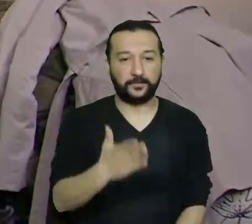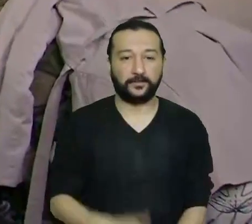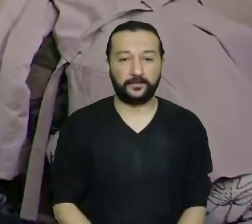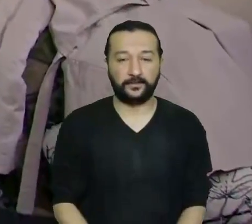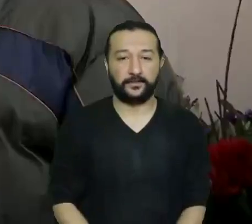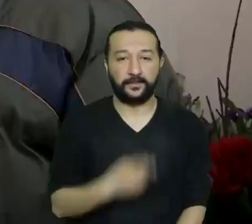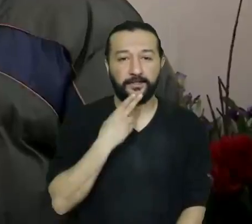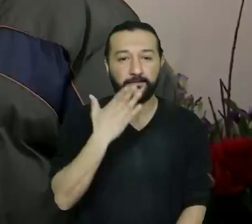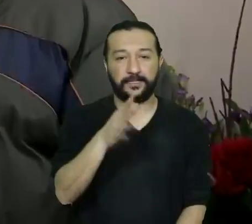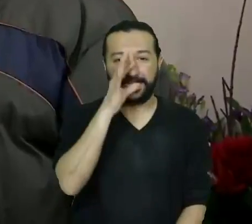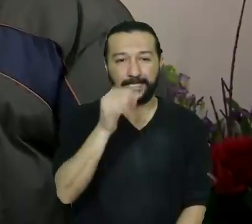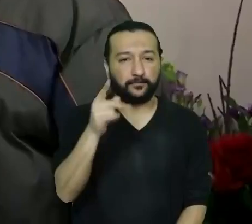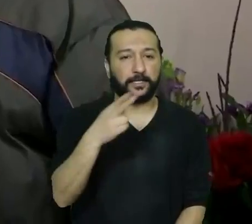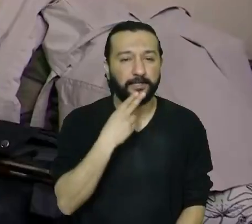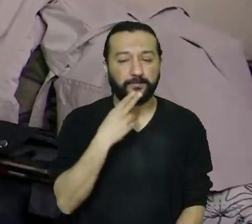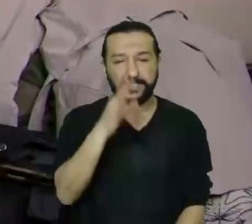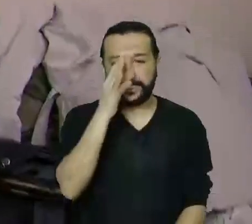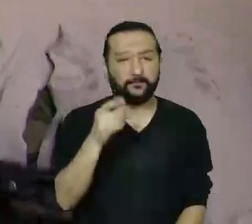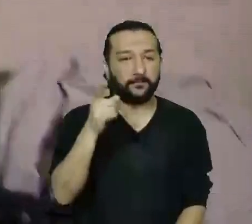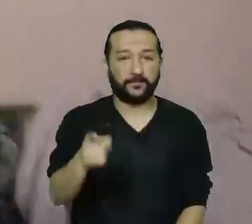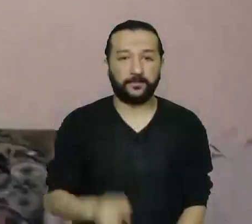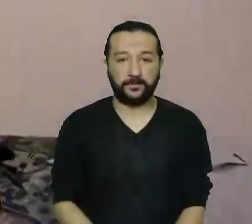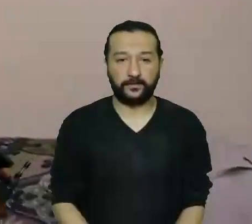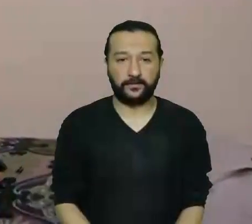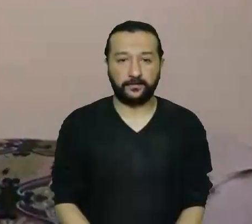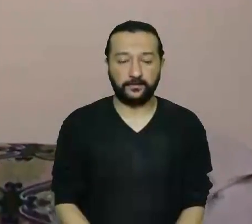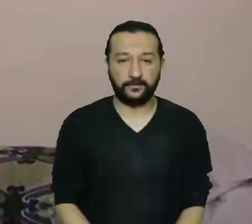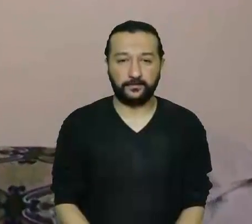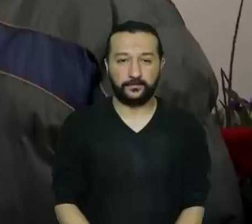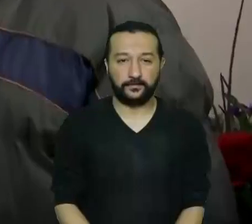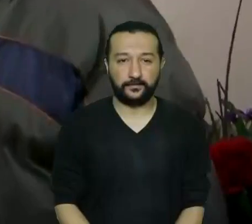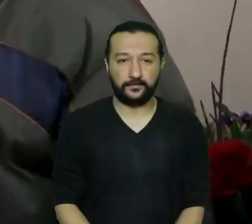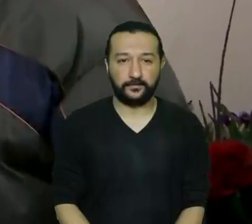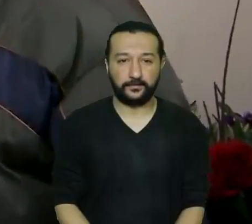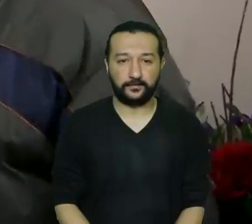Hanım. Kim bu hanım? Su gülümsedi.